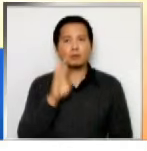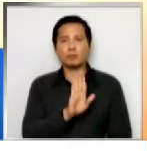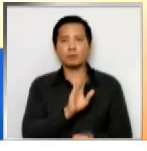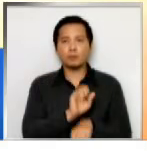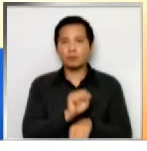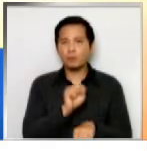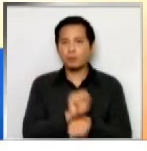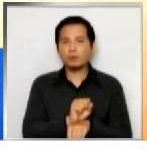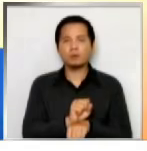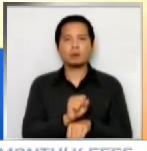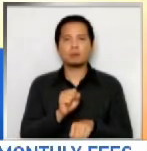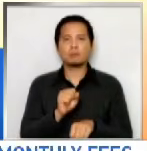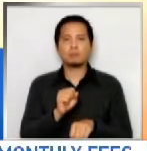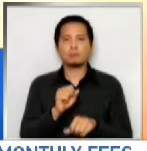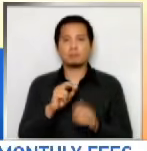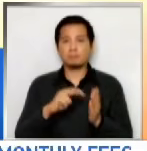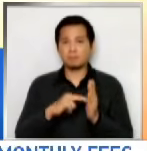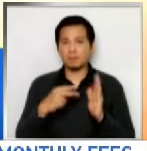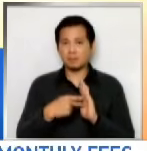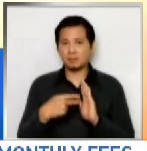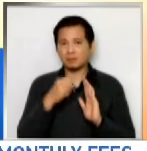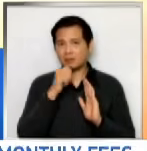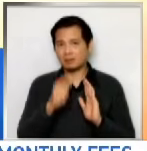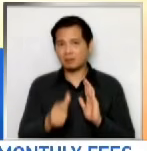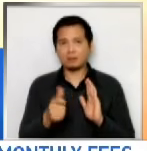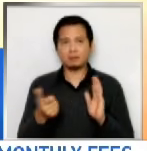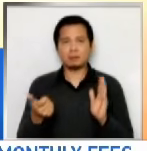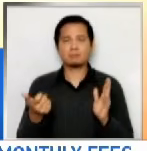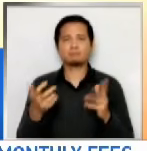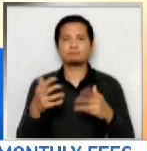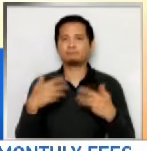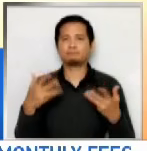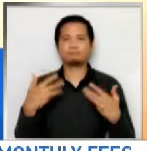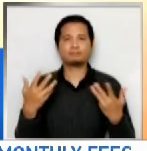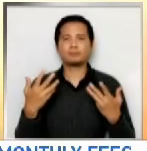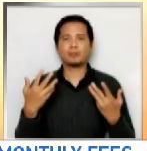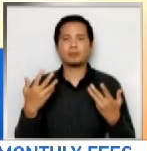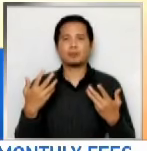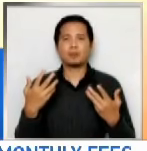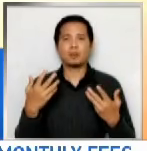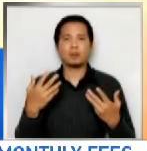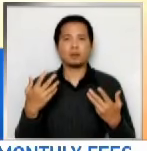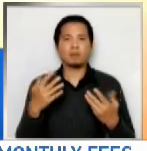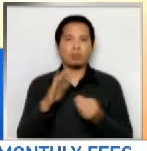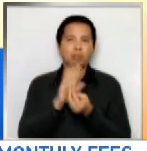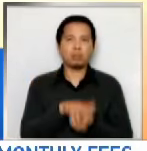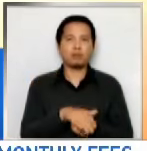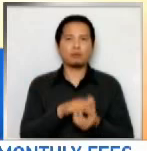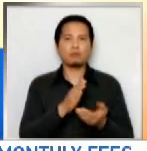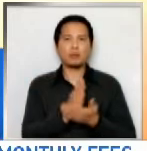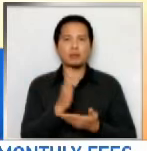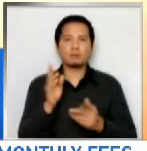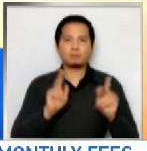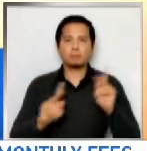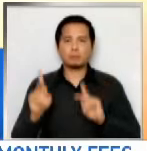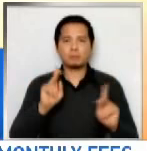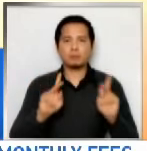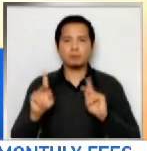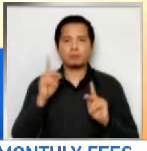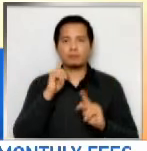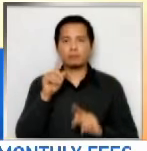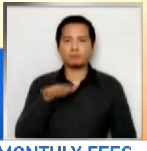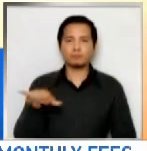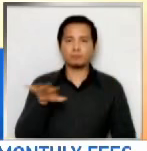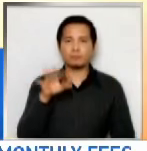nila dapat magkaroon ng paglalabag sa karapatang pantao ng ating mga citizenry.